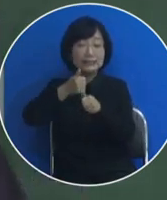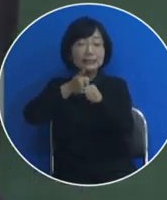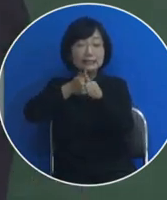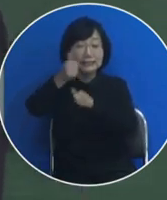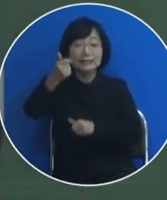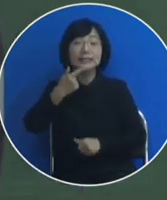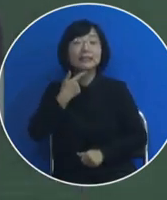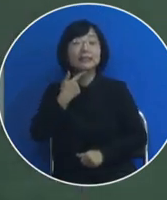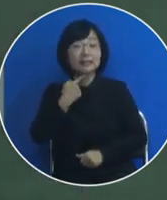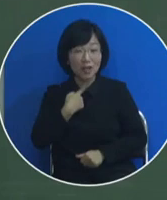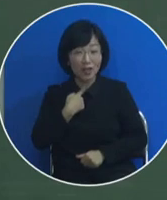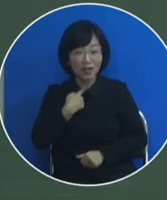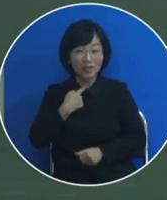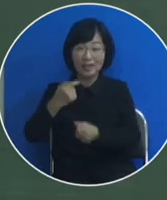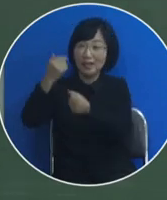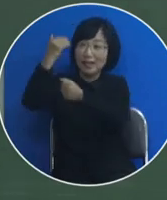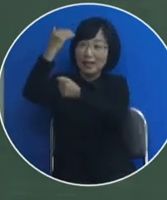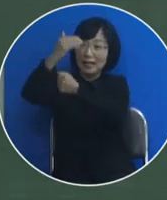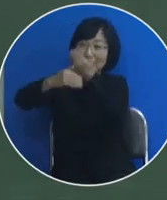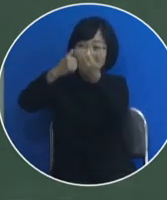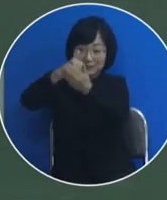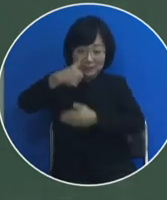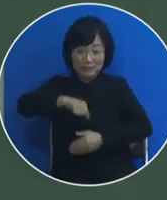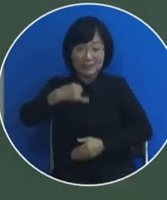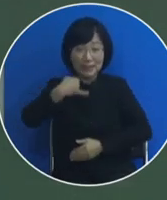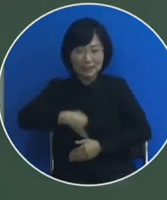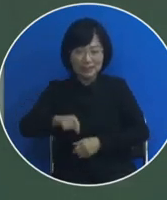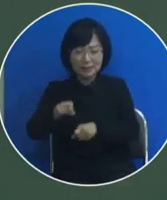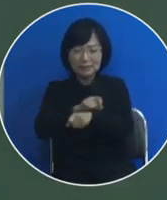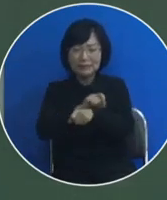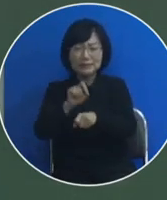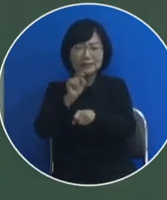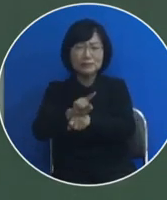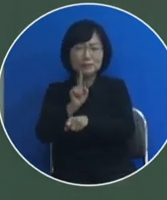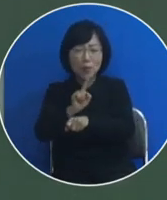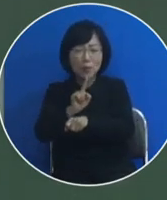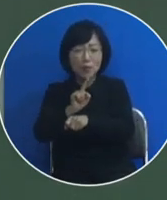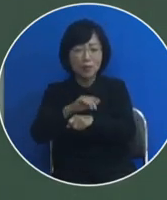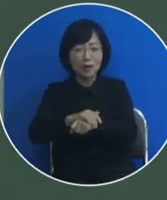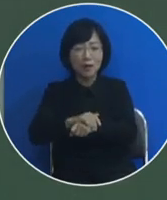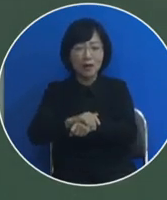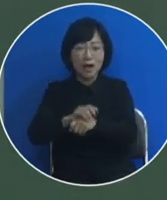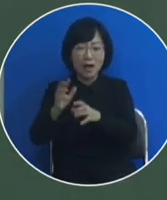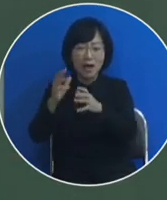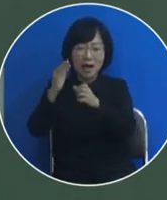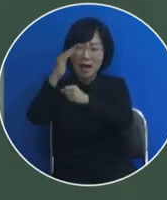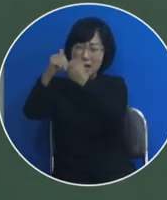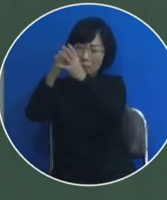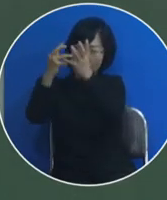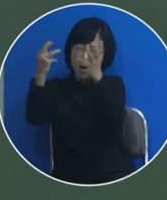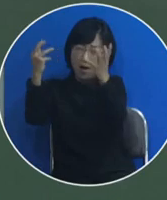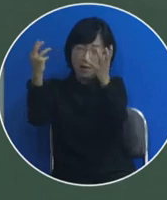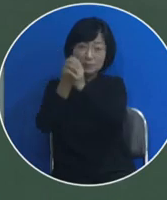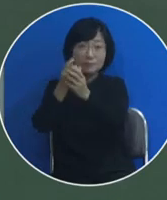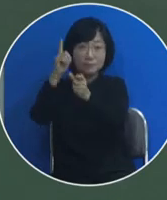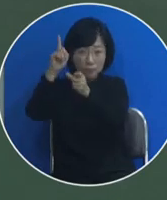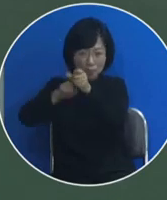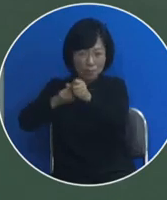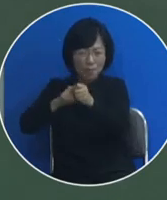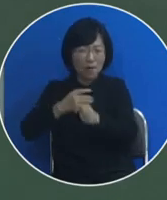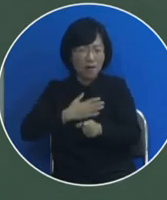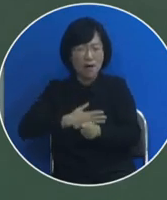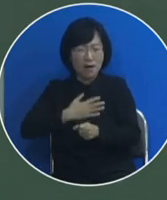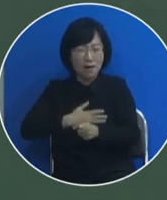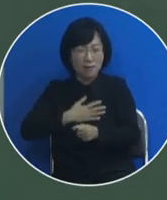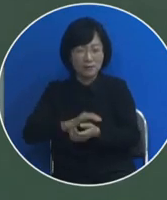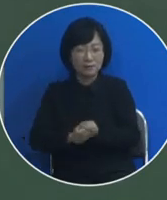이걸 알고 있었다니까요. Now the triumphant people of God, they knew this, God's 자, absolute plan. 특히 여러분 아시다시피 렘넌트 일곱 명이. Especially as you